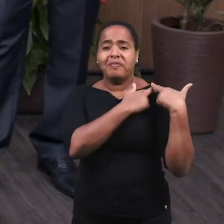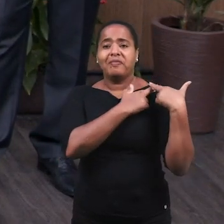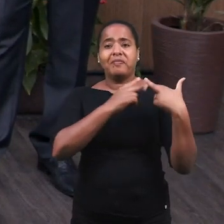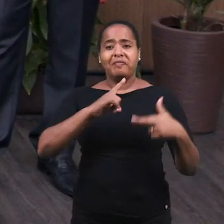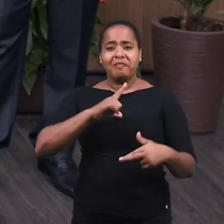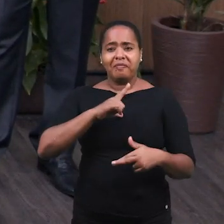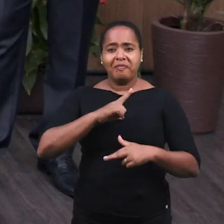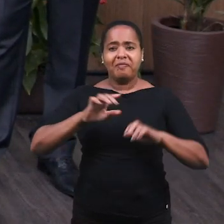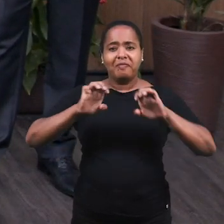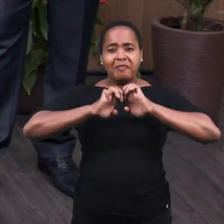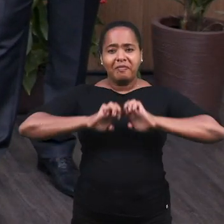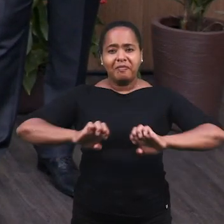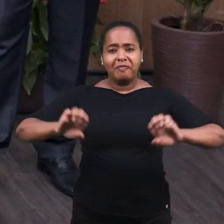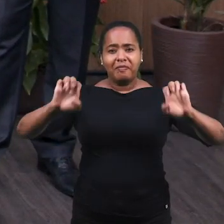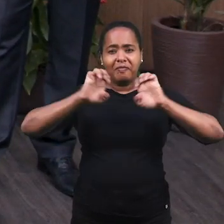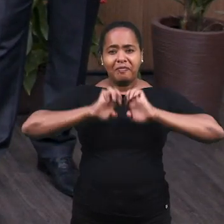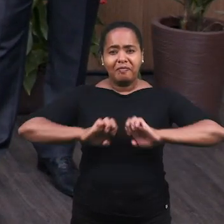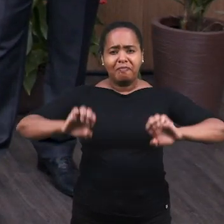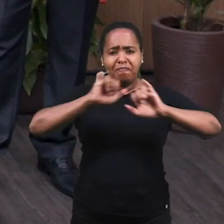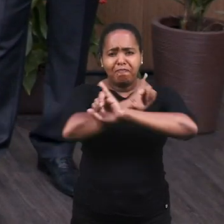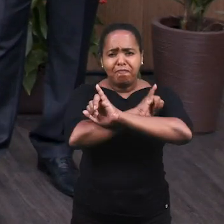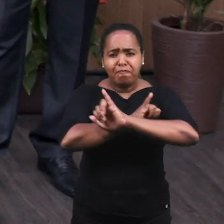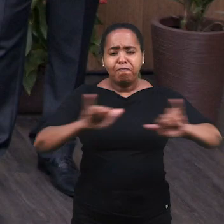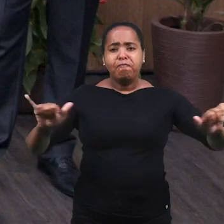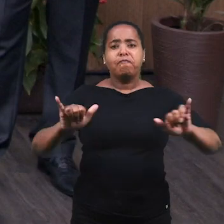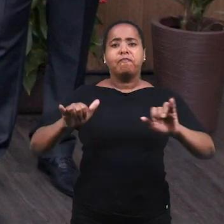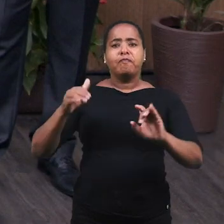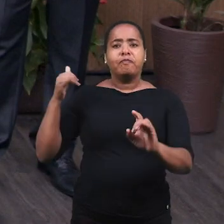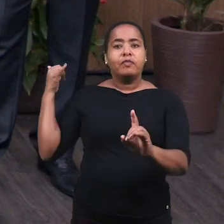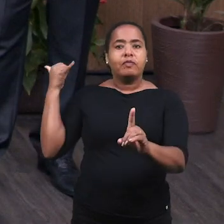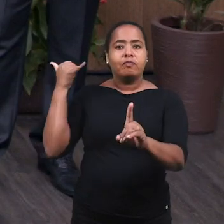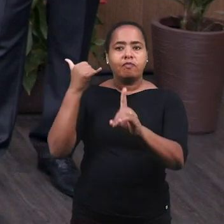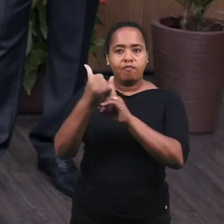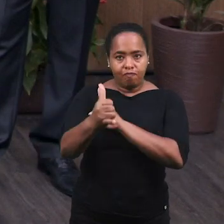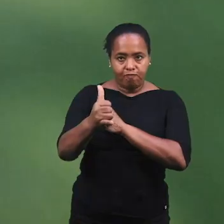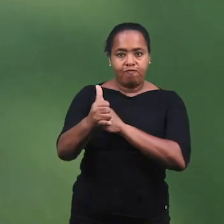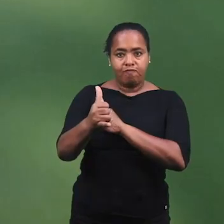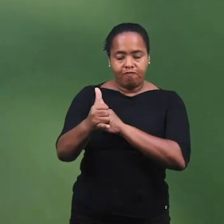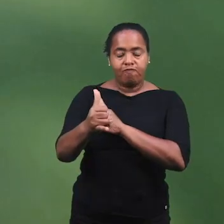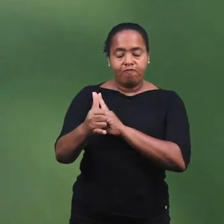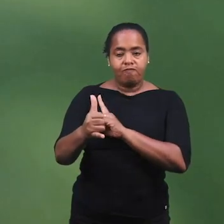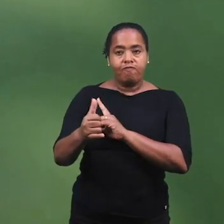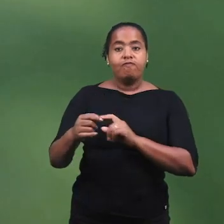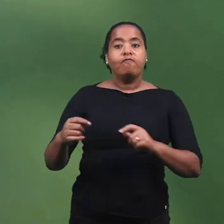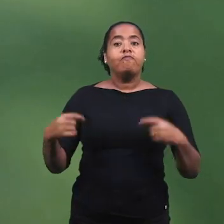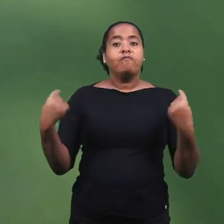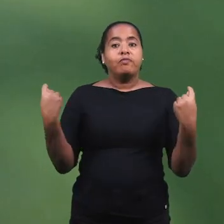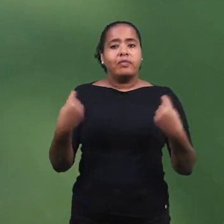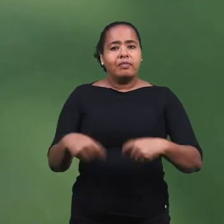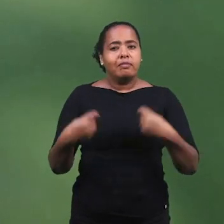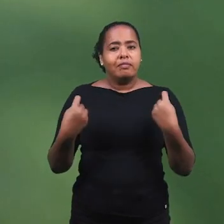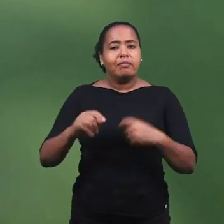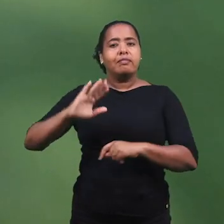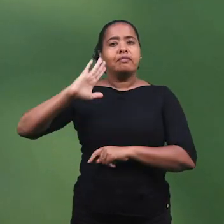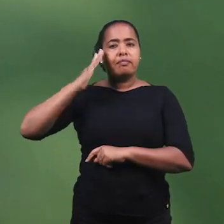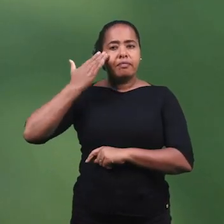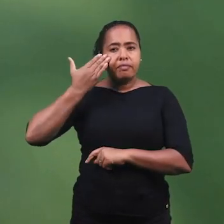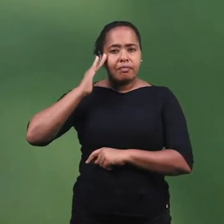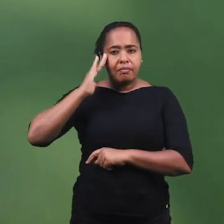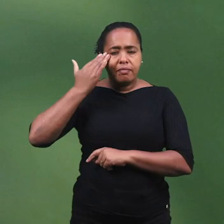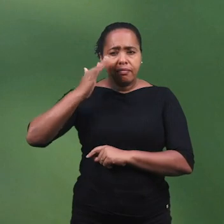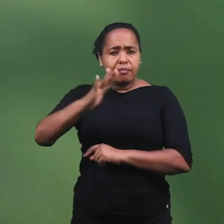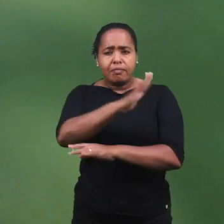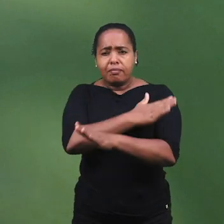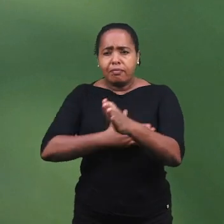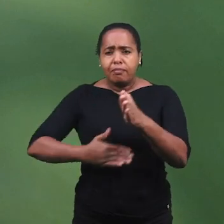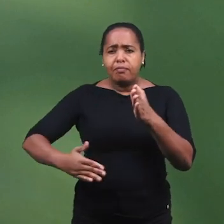она заключена в том же иметь посвящение, провозглашать пророческое послание. То, что